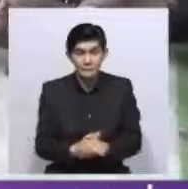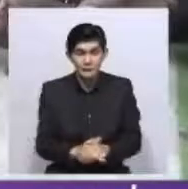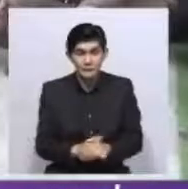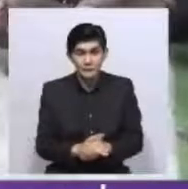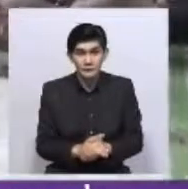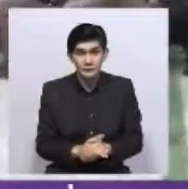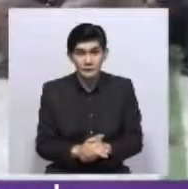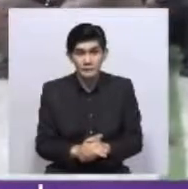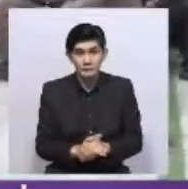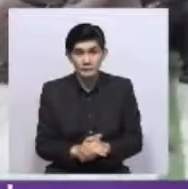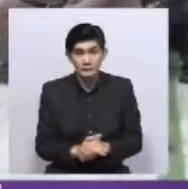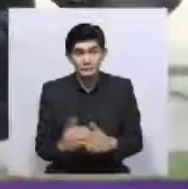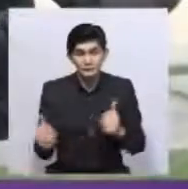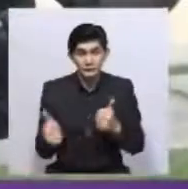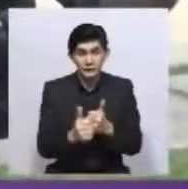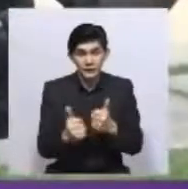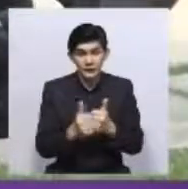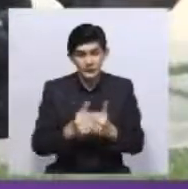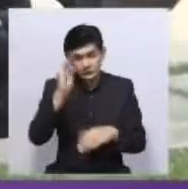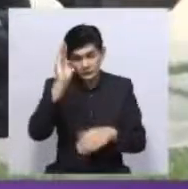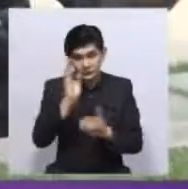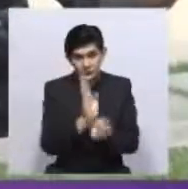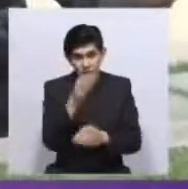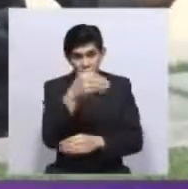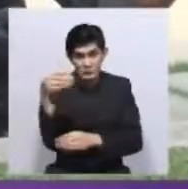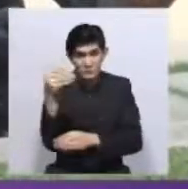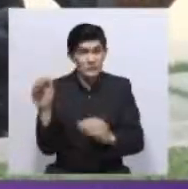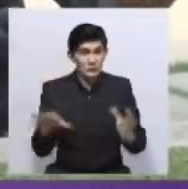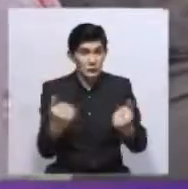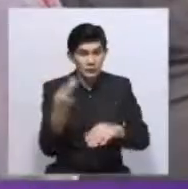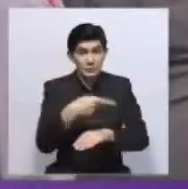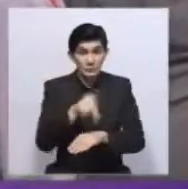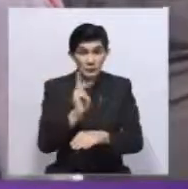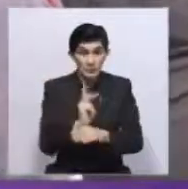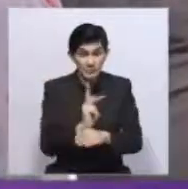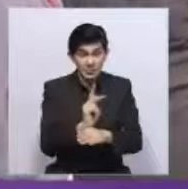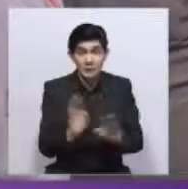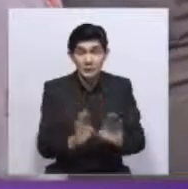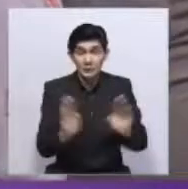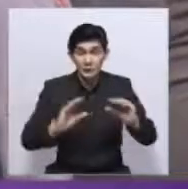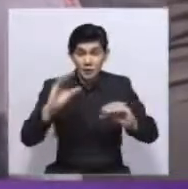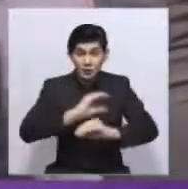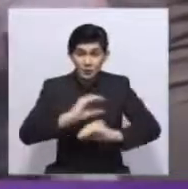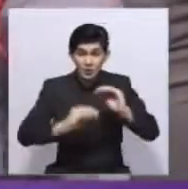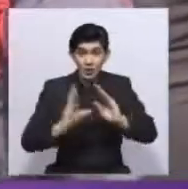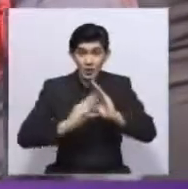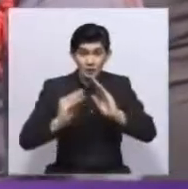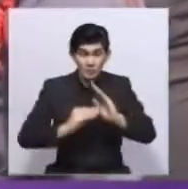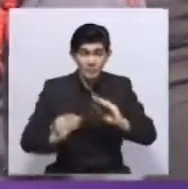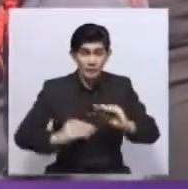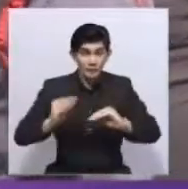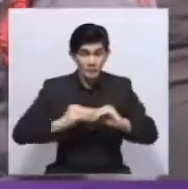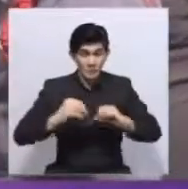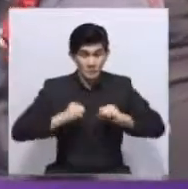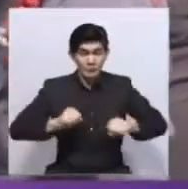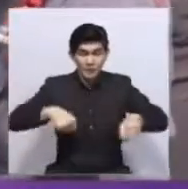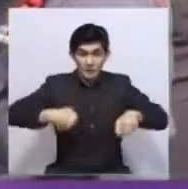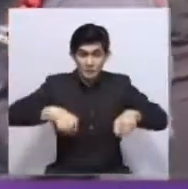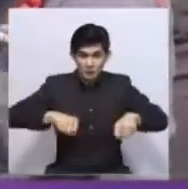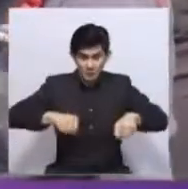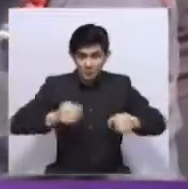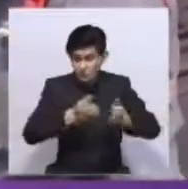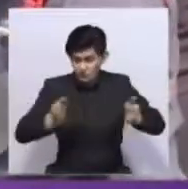พลตำรวจเอกเฉลิมเกียรติศรีวรคารรองผู้บัญชาการตำรวจแห่งชาติเป็นประธานในพิธีเปิดโครงการอบรมเพิ่มประสิทธิภาพการขับ